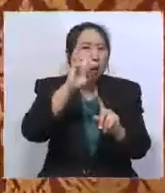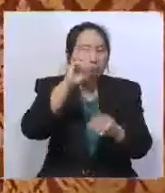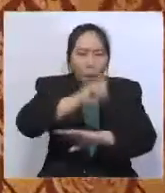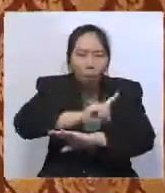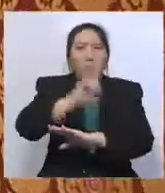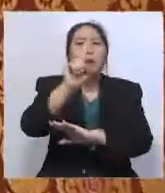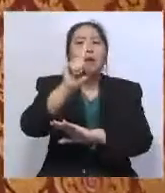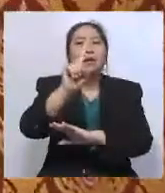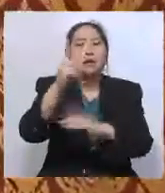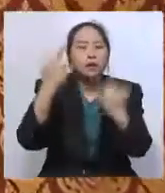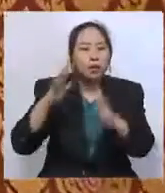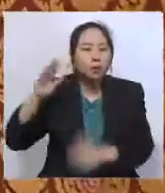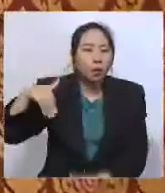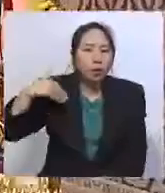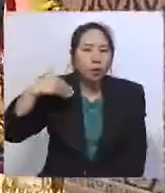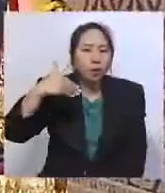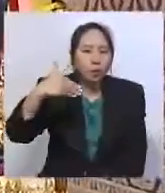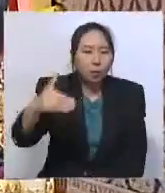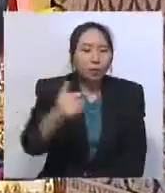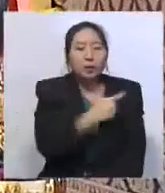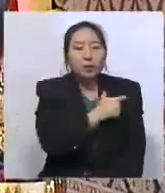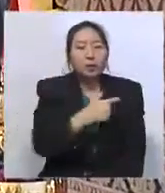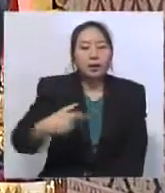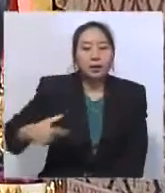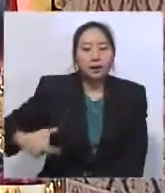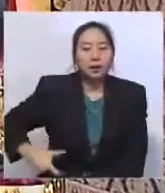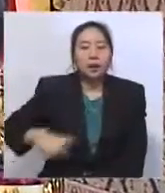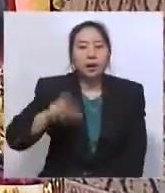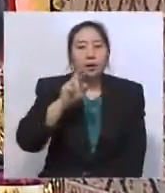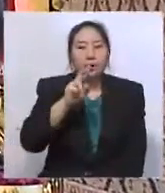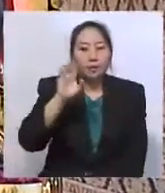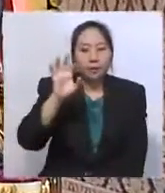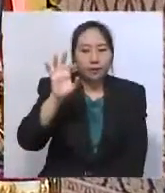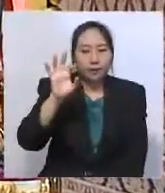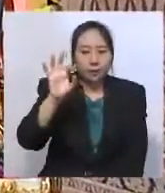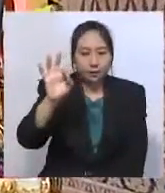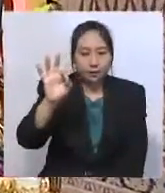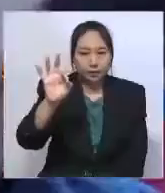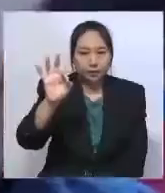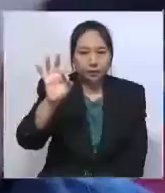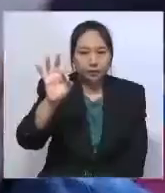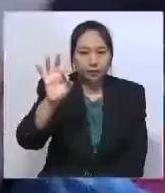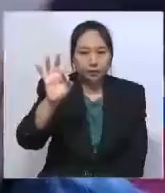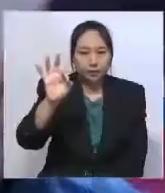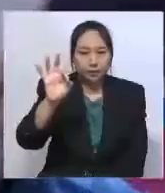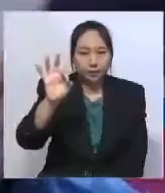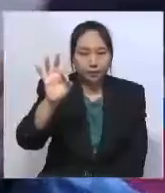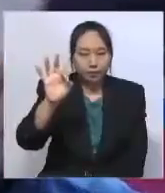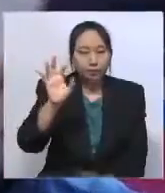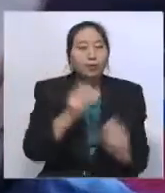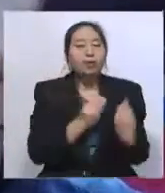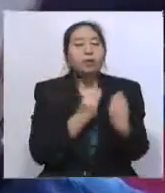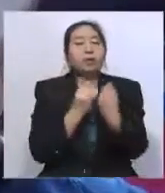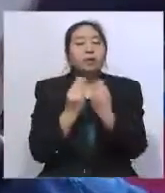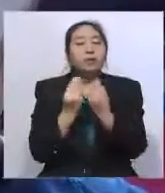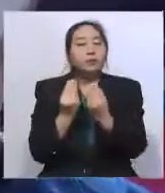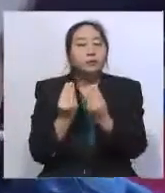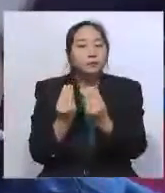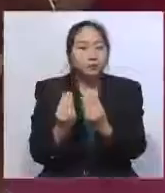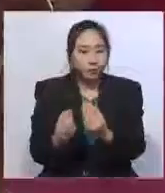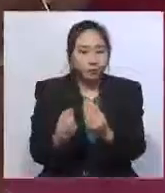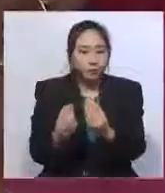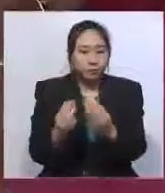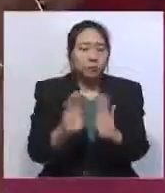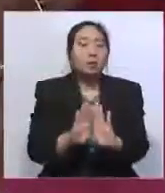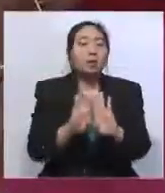นต่อมาในรัชสมัยของพระบาทสมเด็จพระปรมินทรมหาภูมิพลอดุลยเดชทรงพระกรุณาโปรดเกล้าโปรดกระ